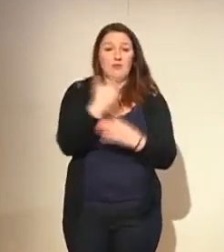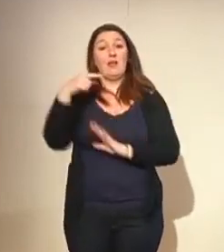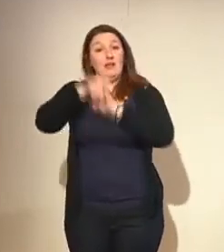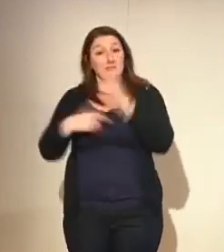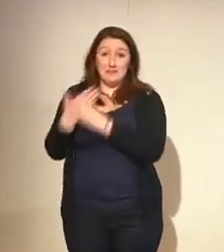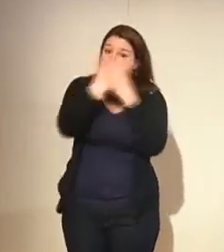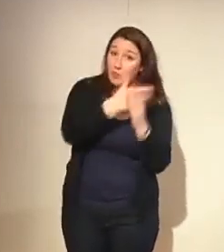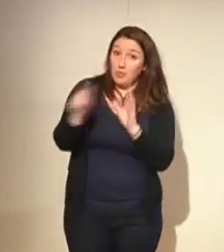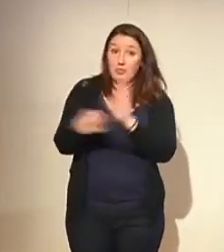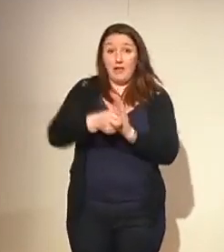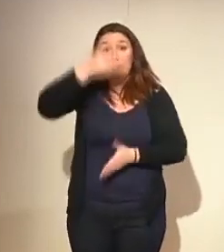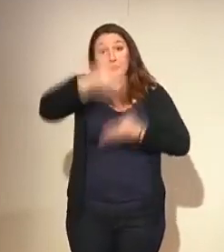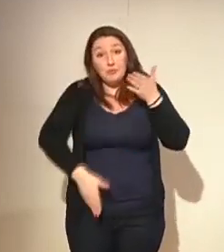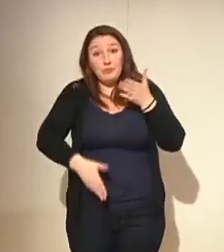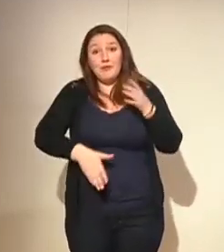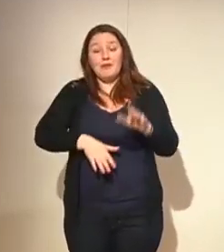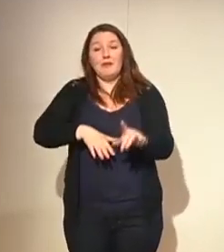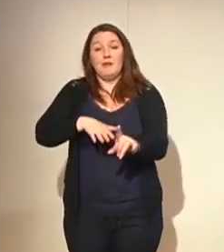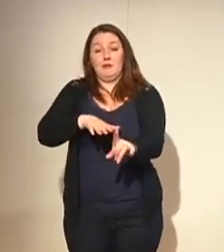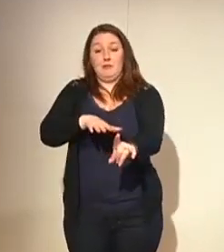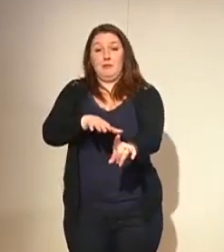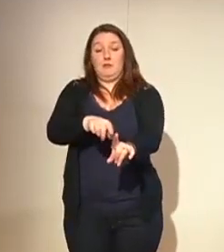être fait 15